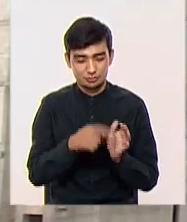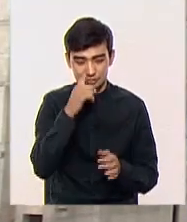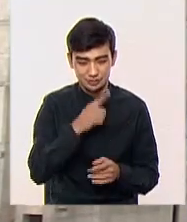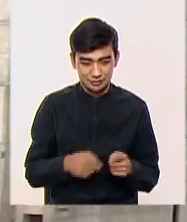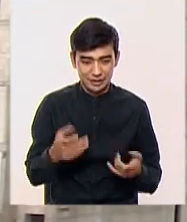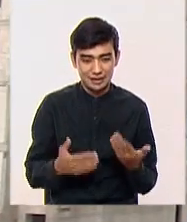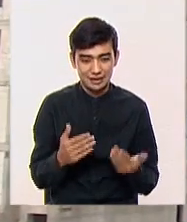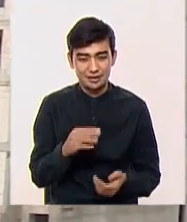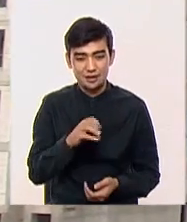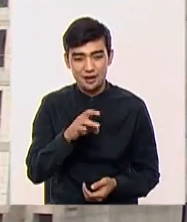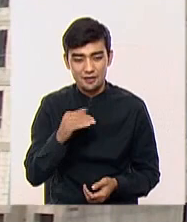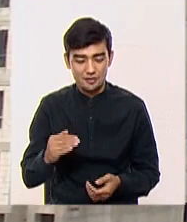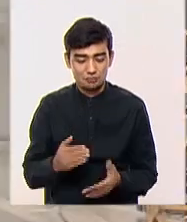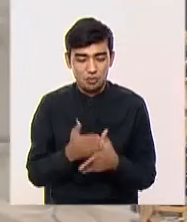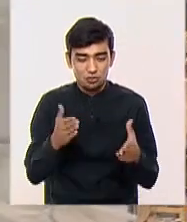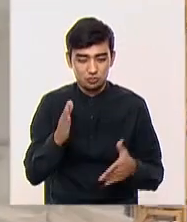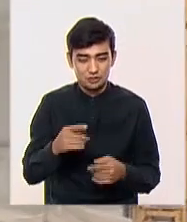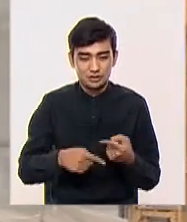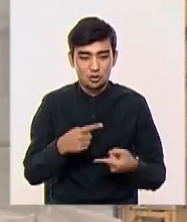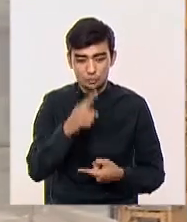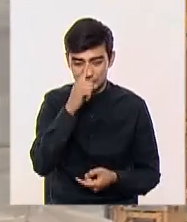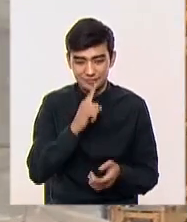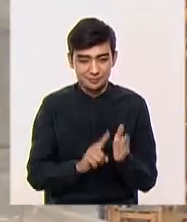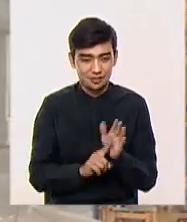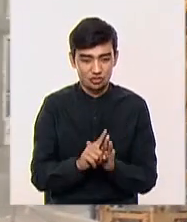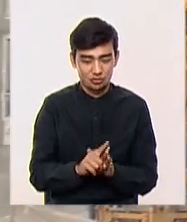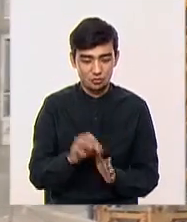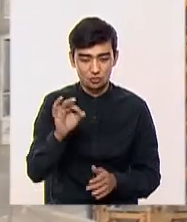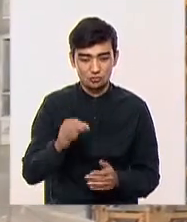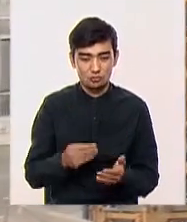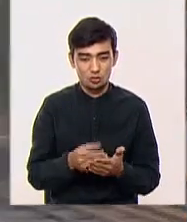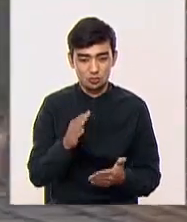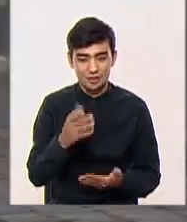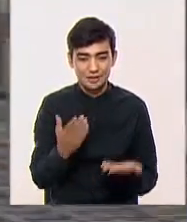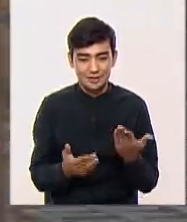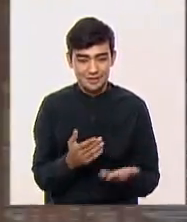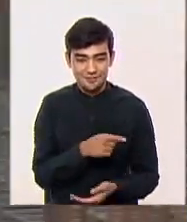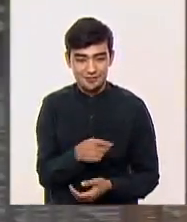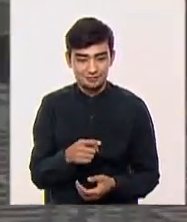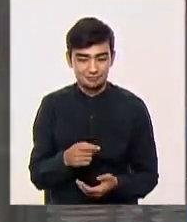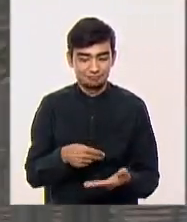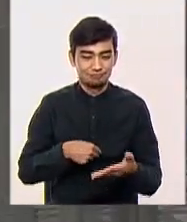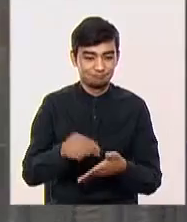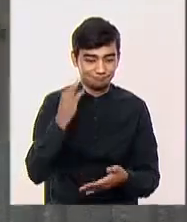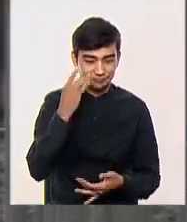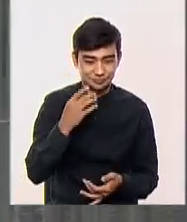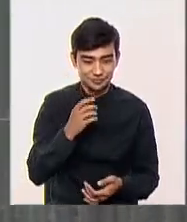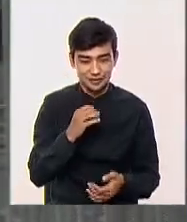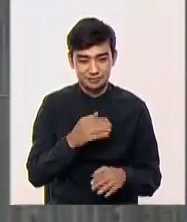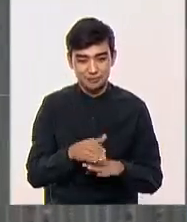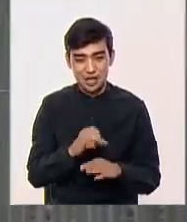повышенным тарифам, которые начинают действовать со следующего месяца. Допустим, если вы сейчас решили взять в ипотеку жилье и